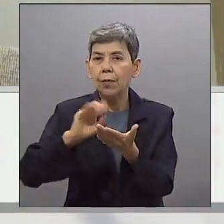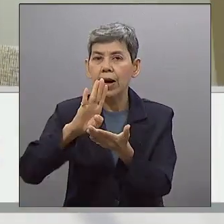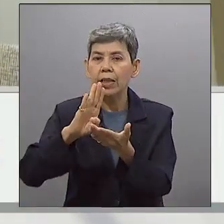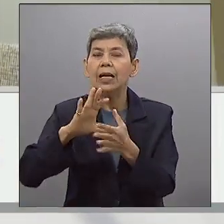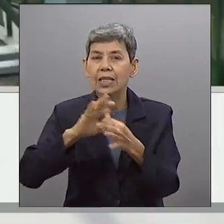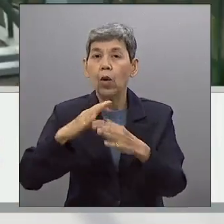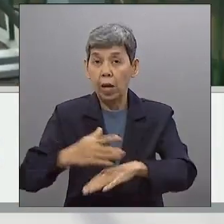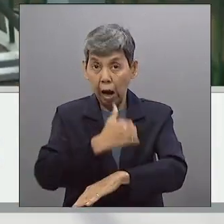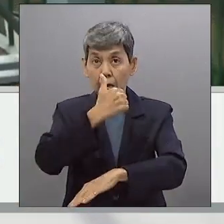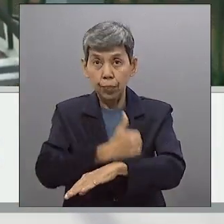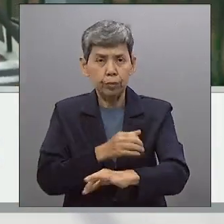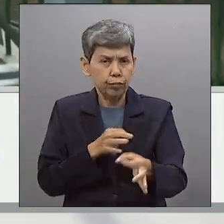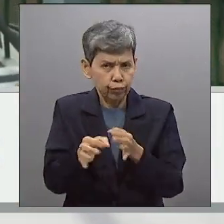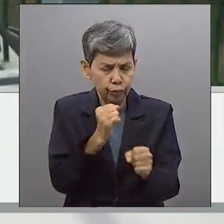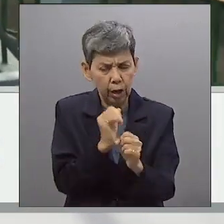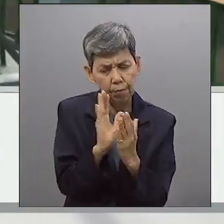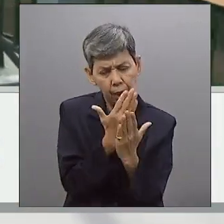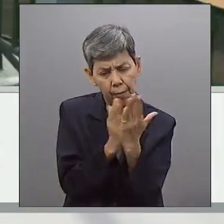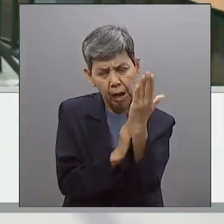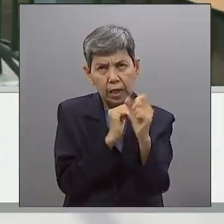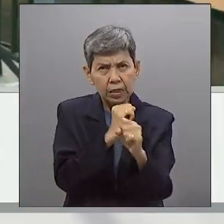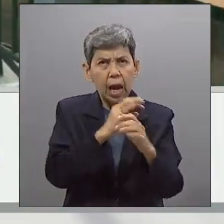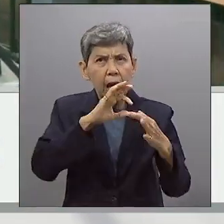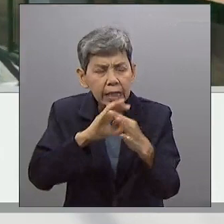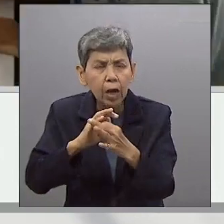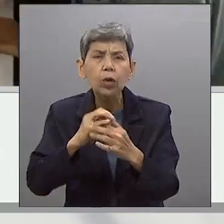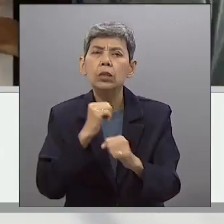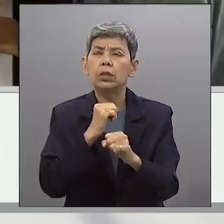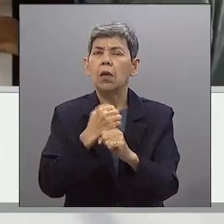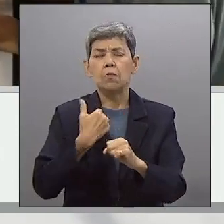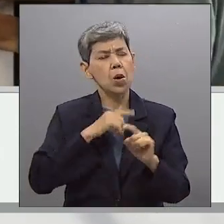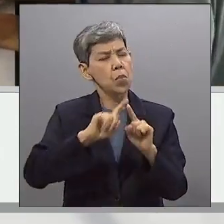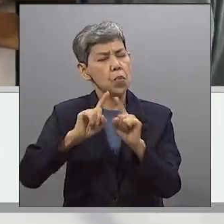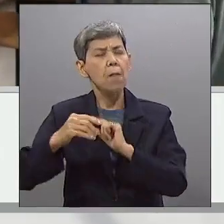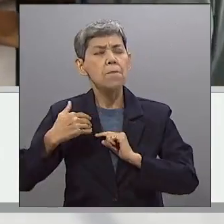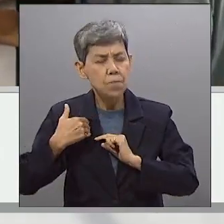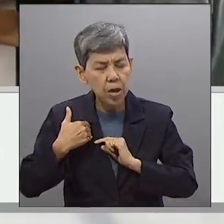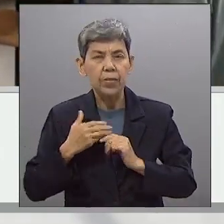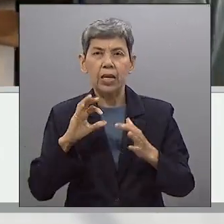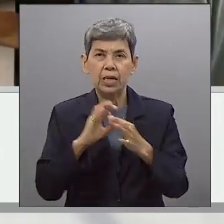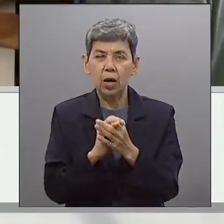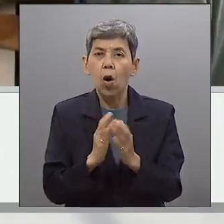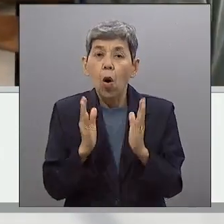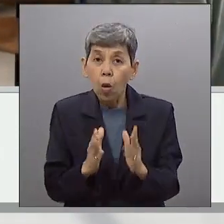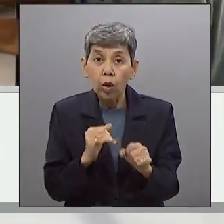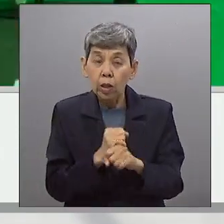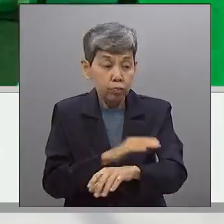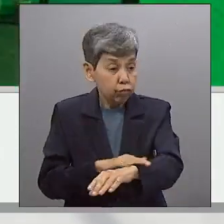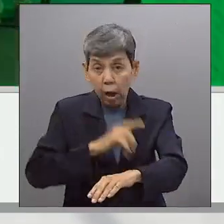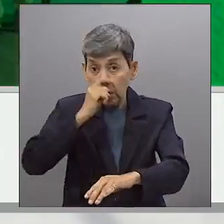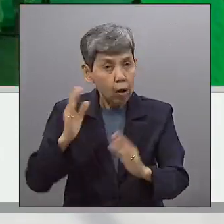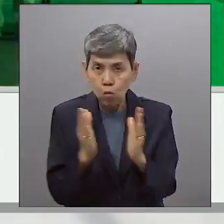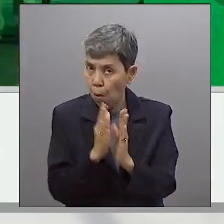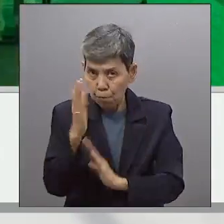อาจารย์ชี้ว่าการแบ่งเขตในรอบนี้เกิดขึ้นภายใต้ปัจจัยหลายอย่างก็คือการไม่นับรวมบุคคลที่ไม่มีสัญชาติไทย